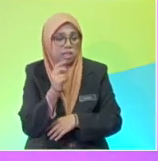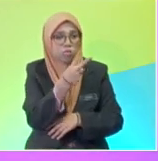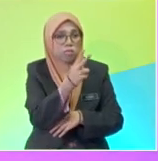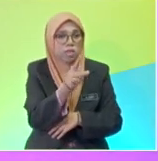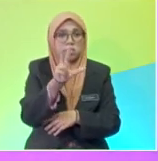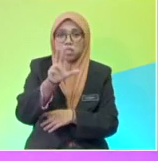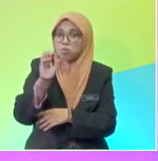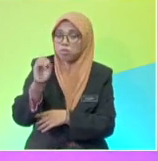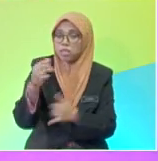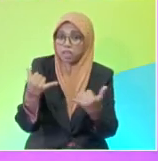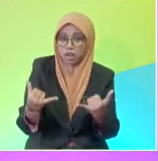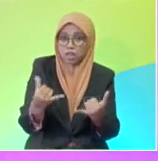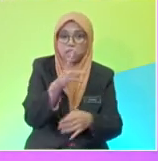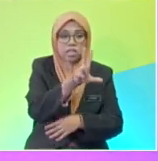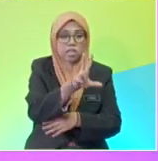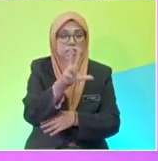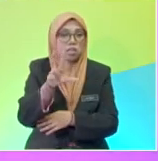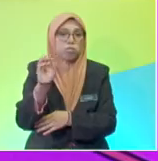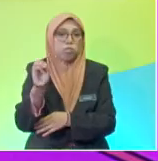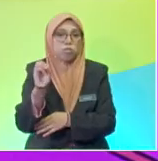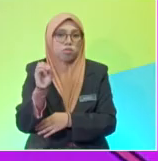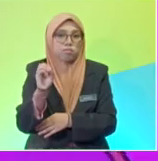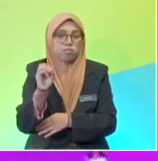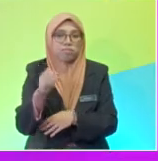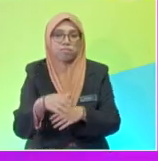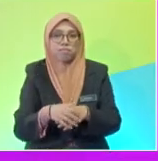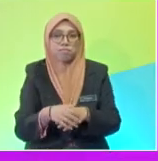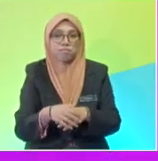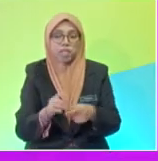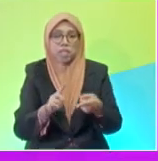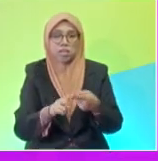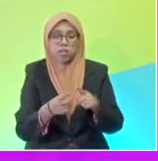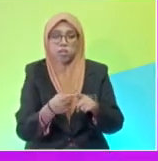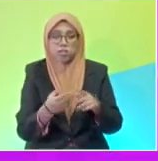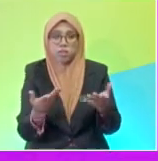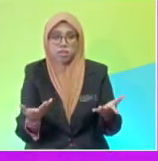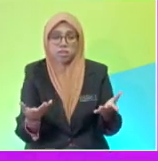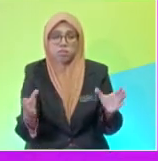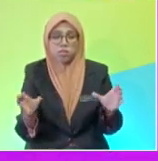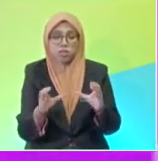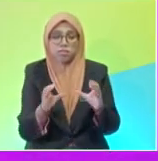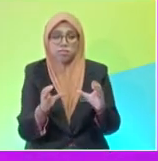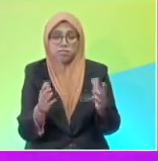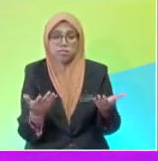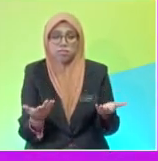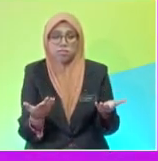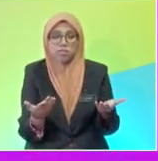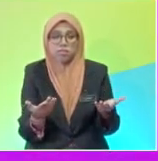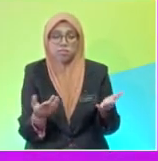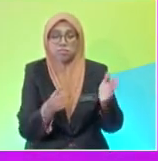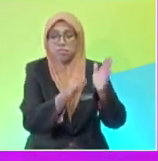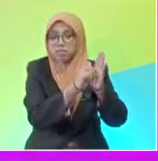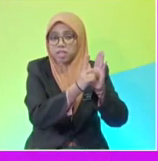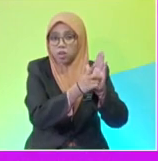Sekarang 3.30. Okey. Okey kawan-kawan, kalau macam tu pukul 3.30, jarum pendek